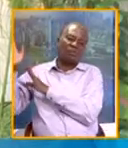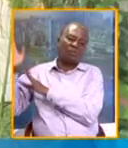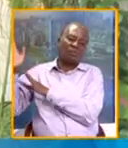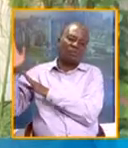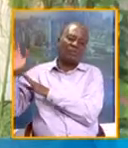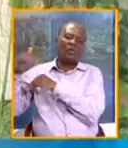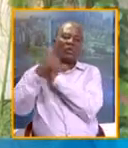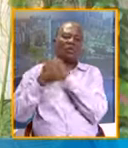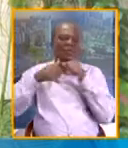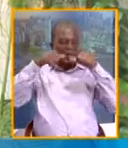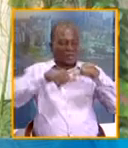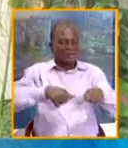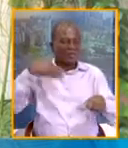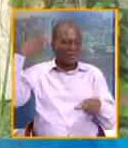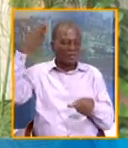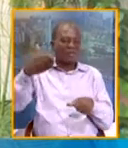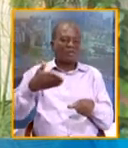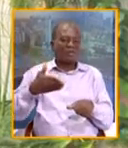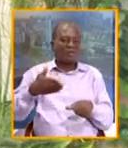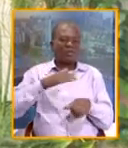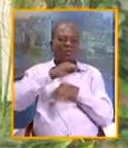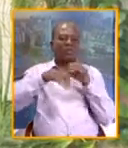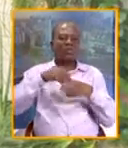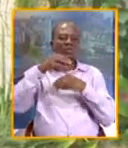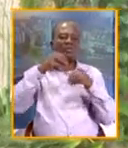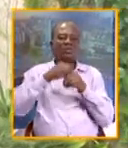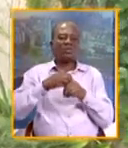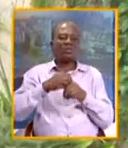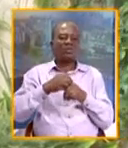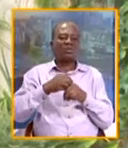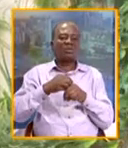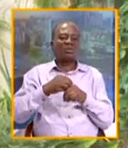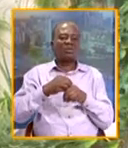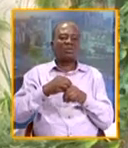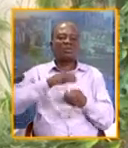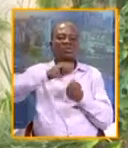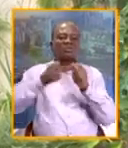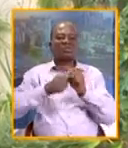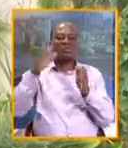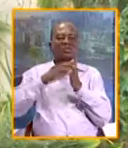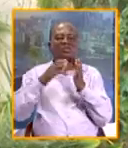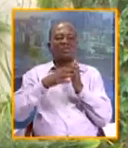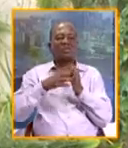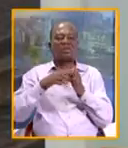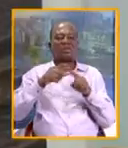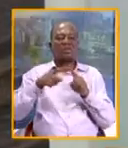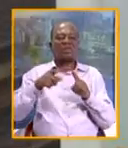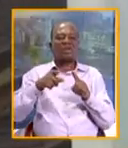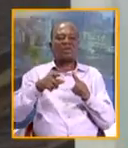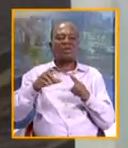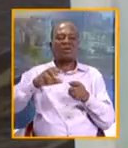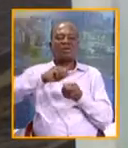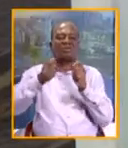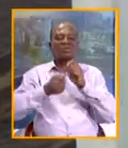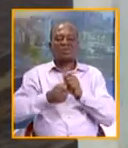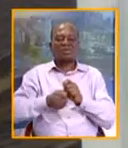passera pas vous voyez d'un tout le monde entier recherchent peut-être des constitutions montchanin pas l'hymne national par